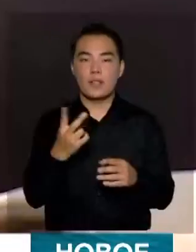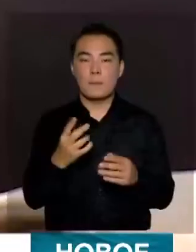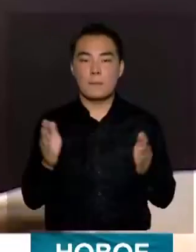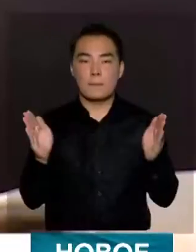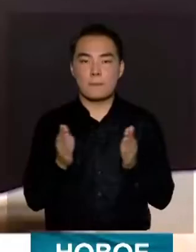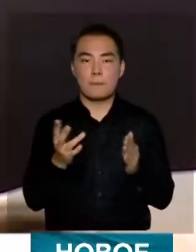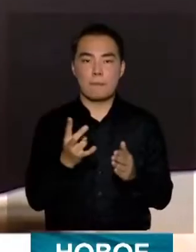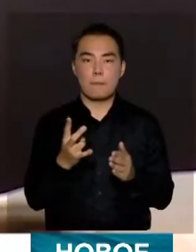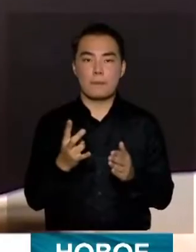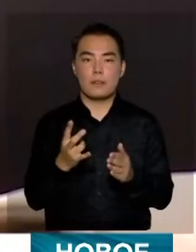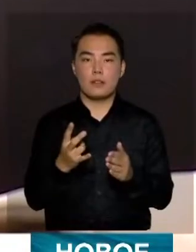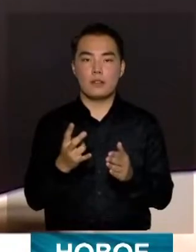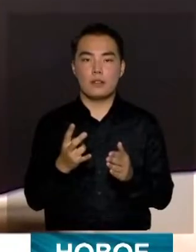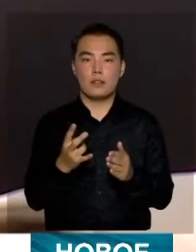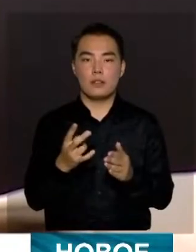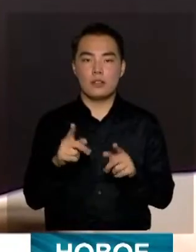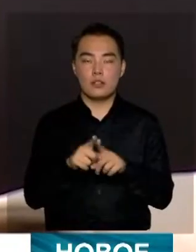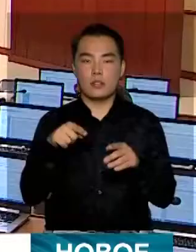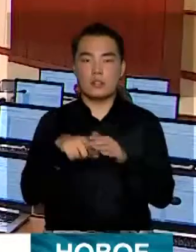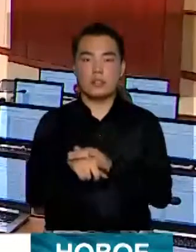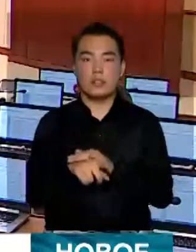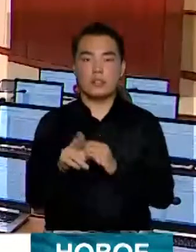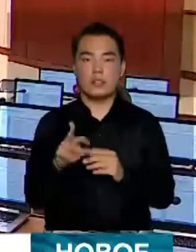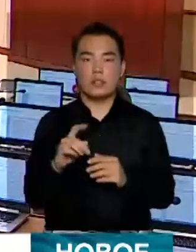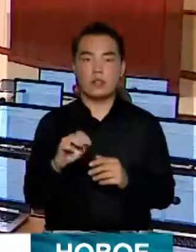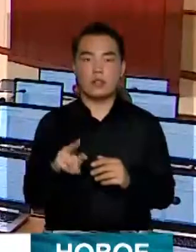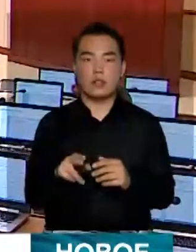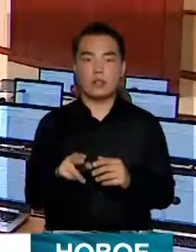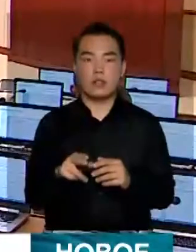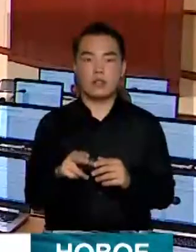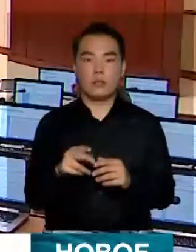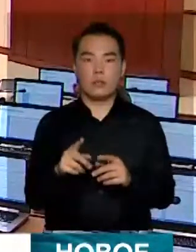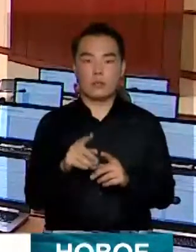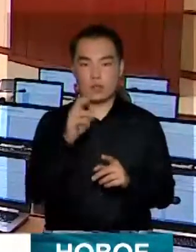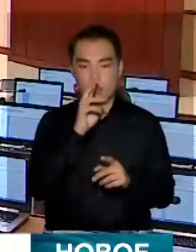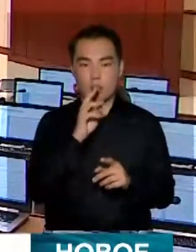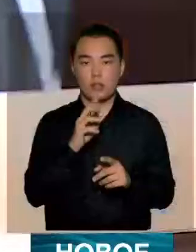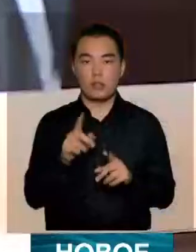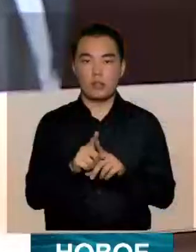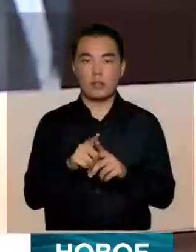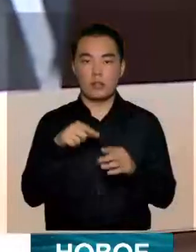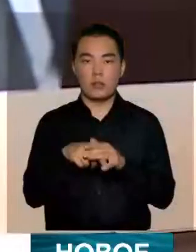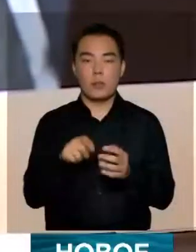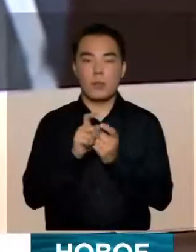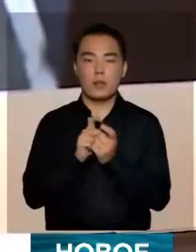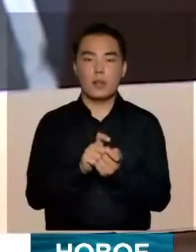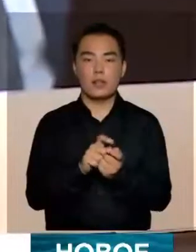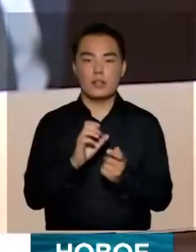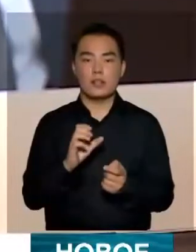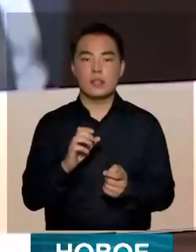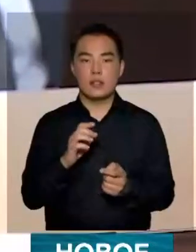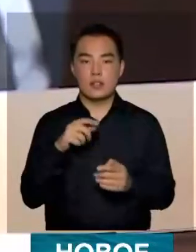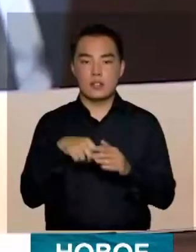это планируется в основном за счет внутренних доходов. Речь в первую очередь идет о борьбе с теневой экономикой, то есть власти